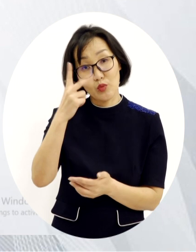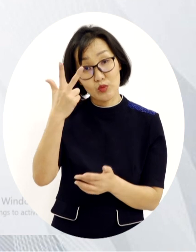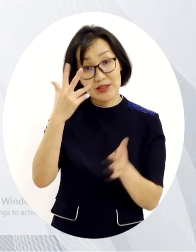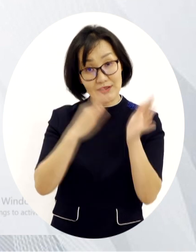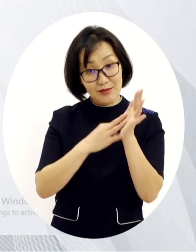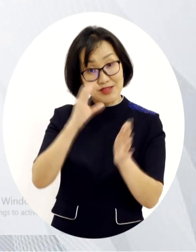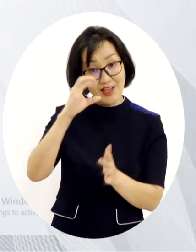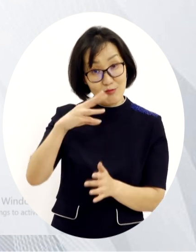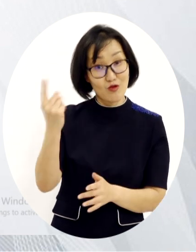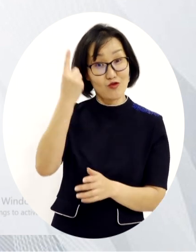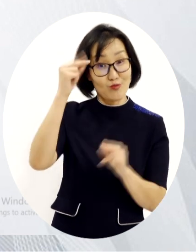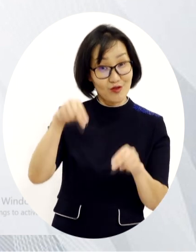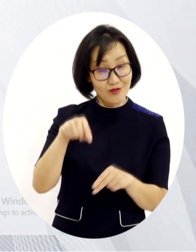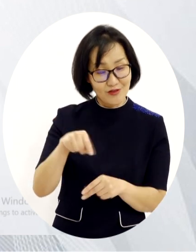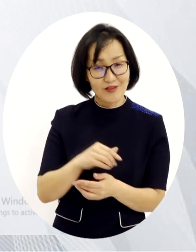138 см.